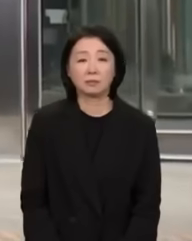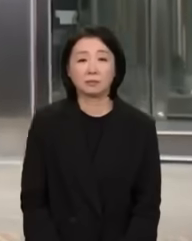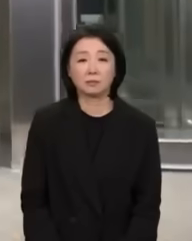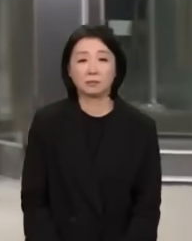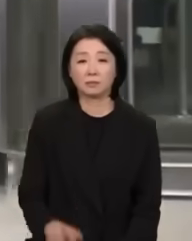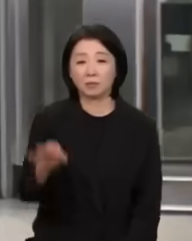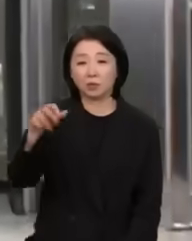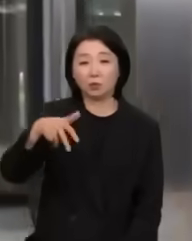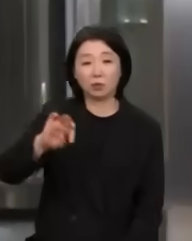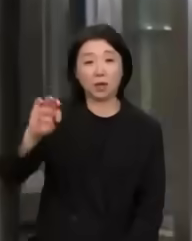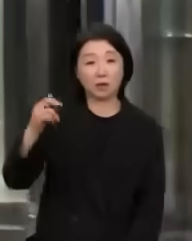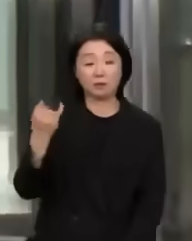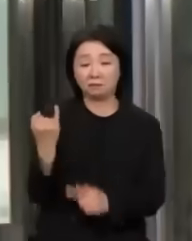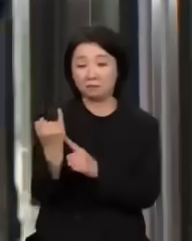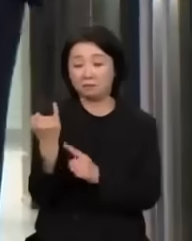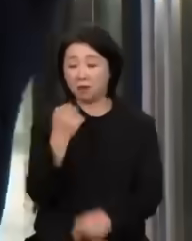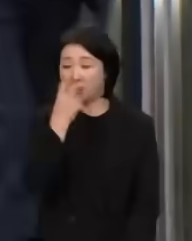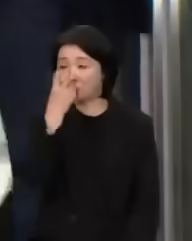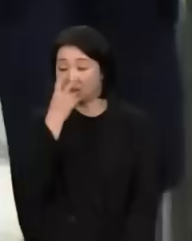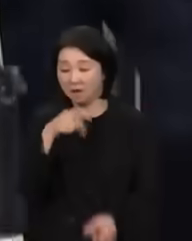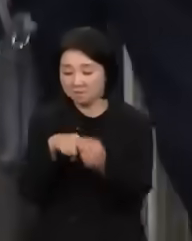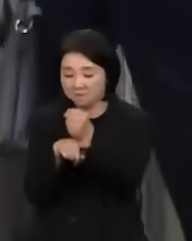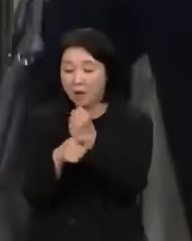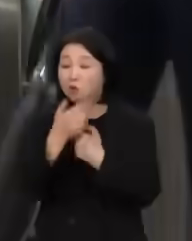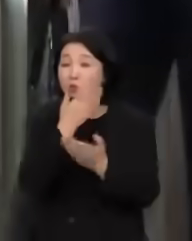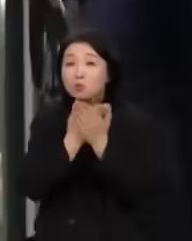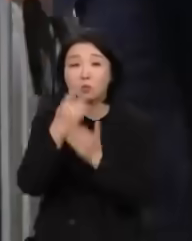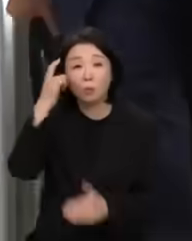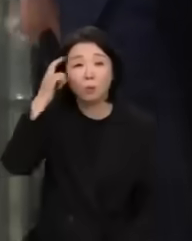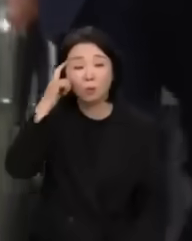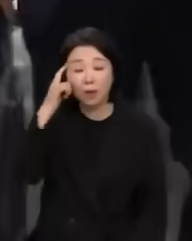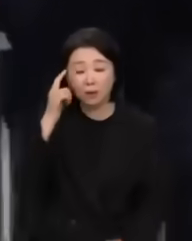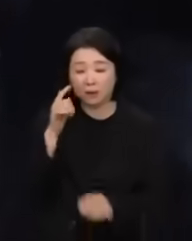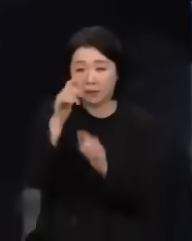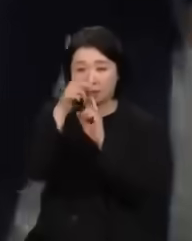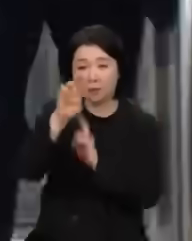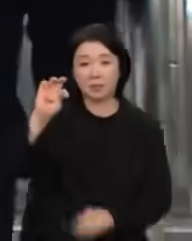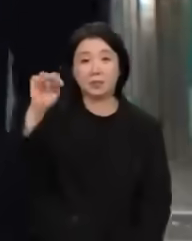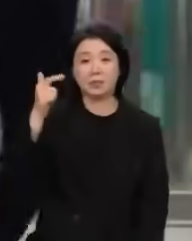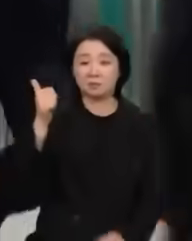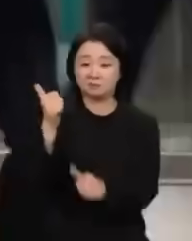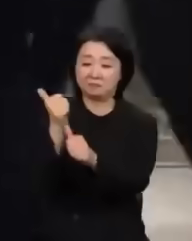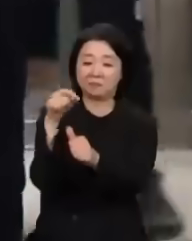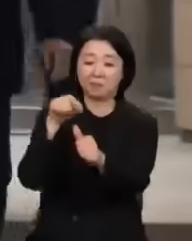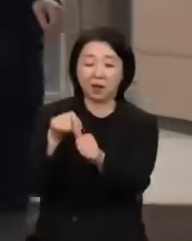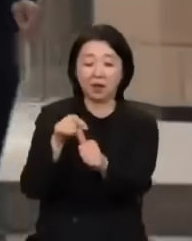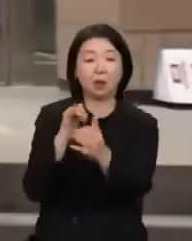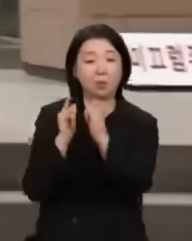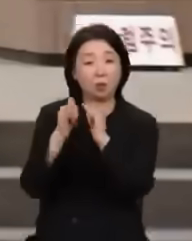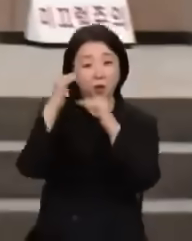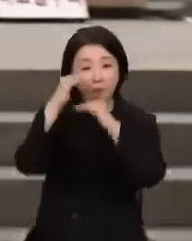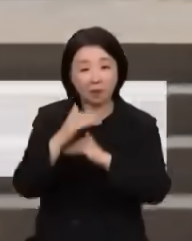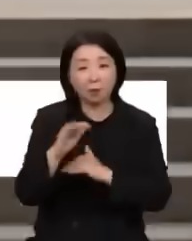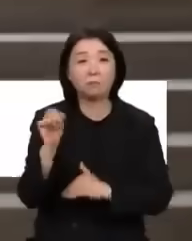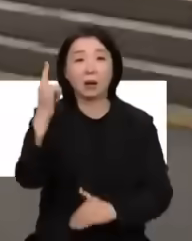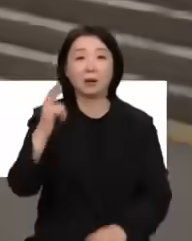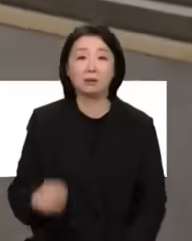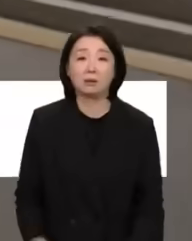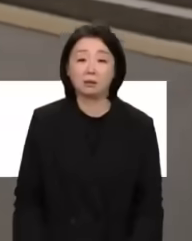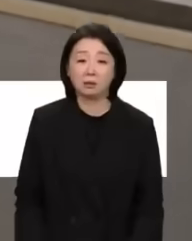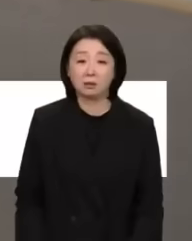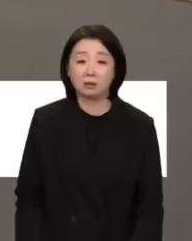유재은 국방부 법무관리관의 조사가 중요한 이유는 이시원 대통령실 공직기강 비서관과의 통화 때문입니다. 회수 당일에